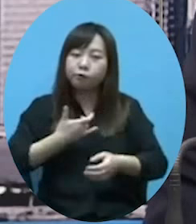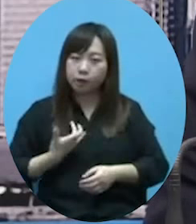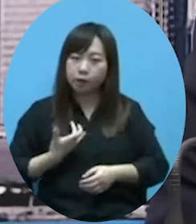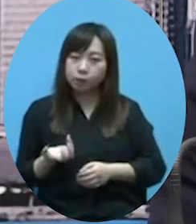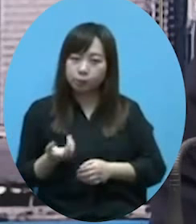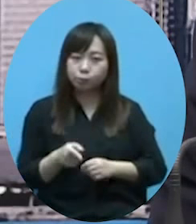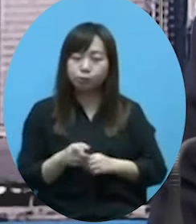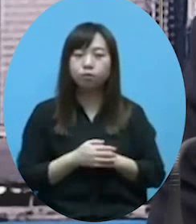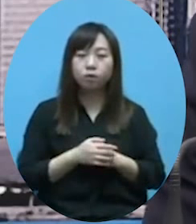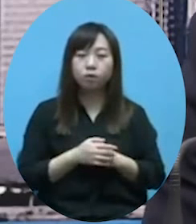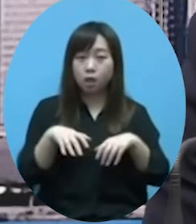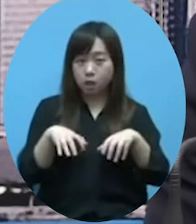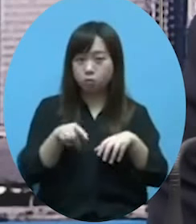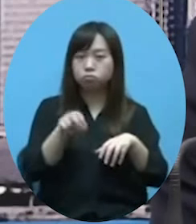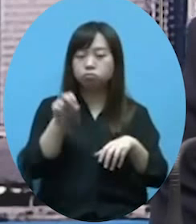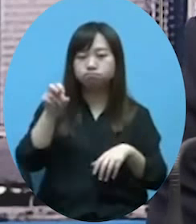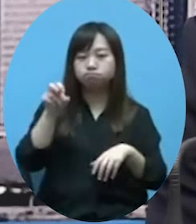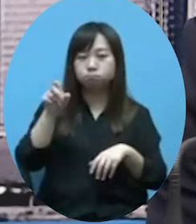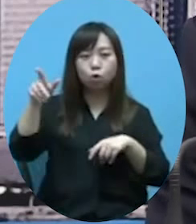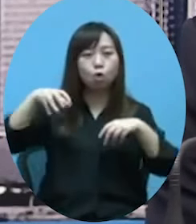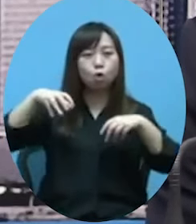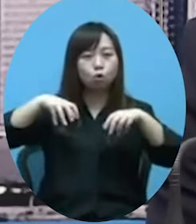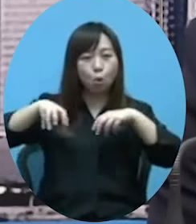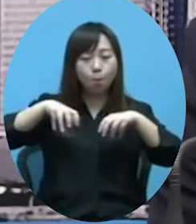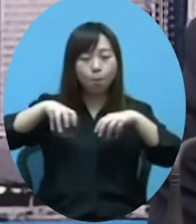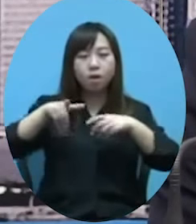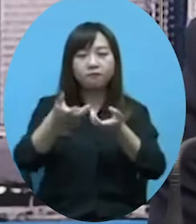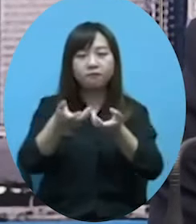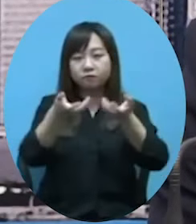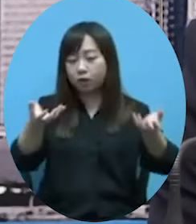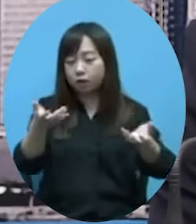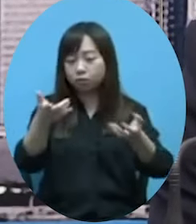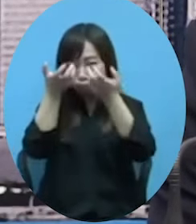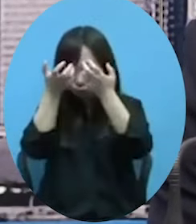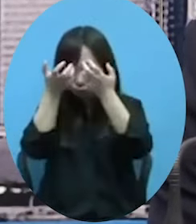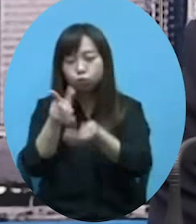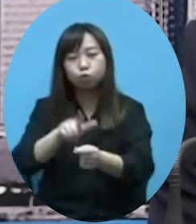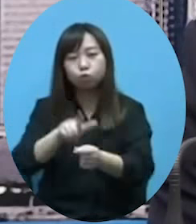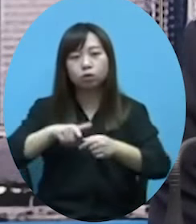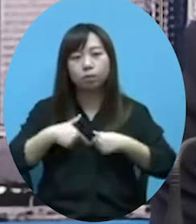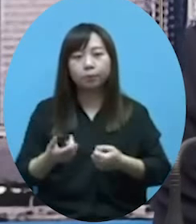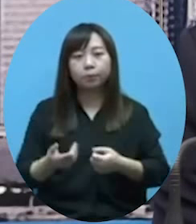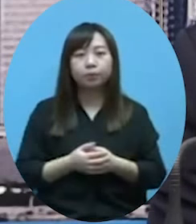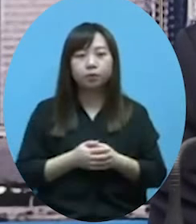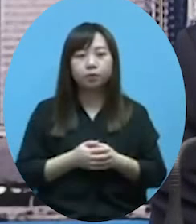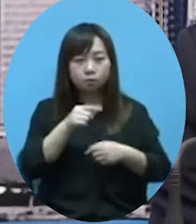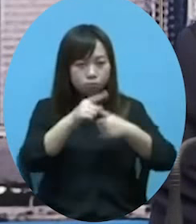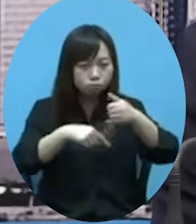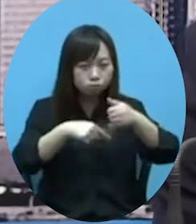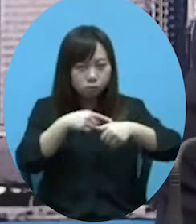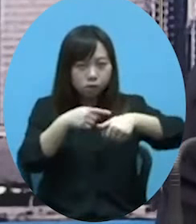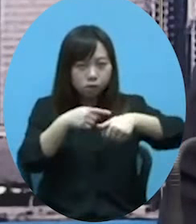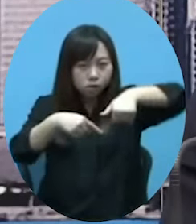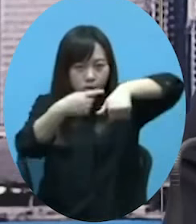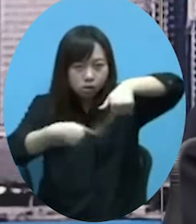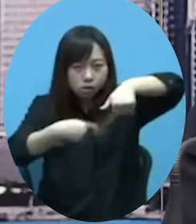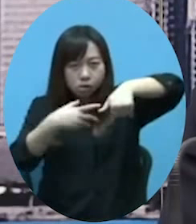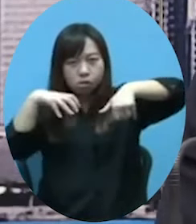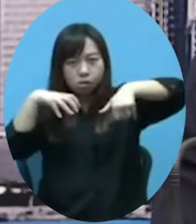就還在我們的動物隔離中心那裡現在呢他是沒有任何冠狀病毒的病徵的